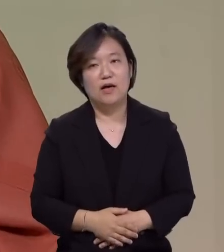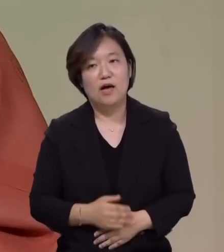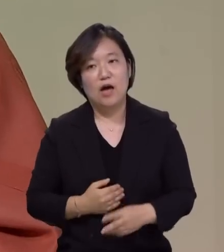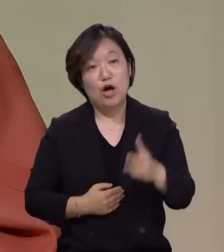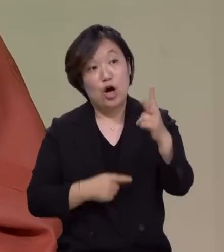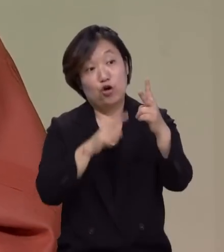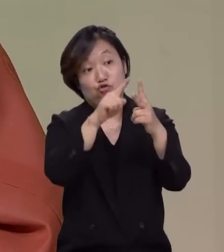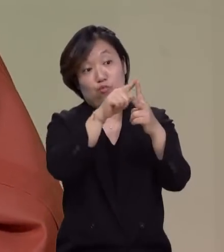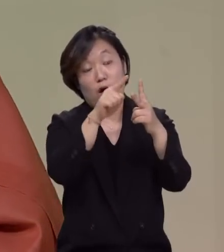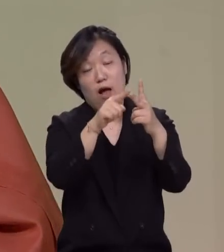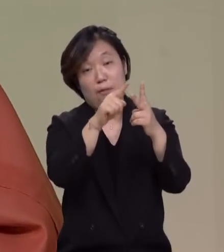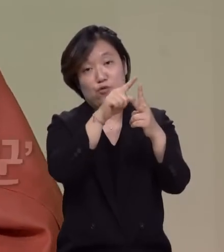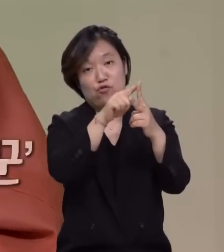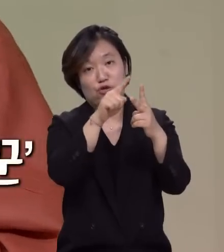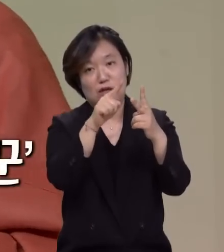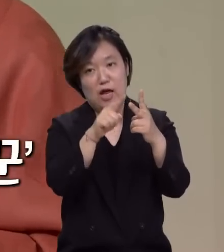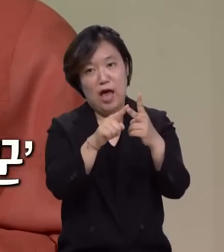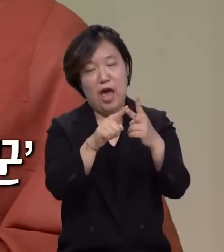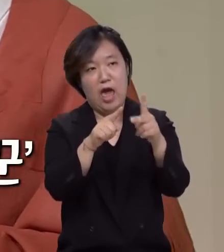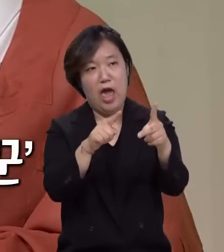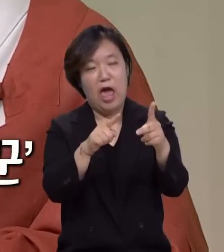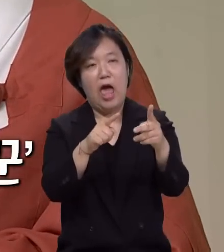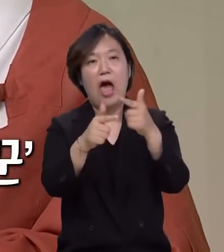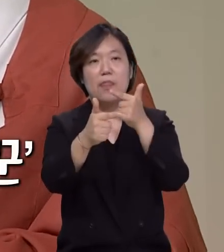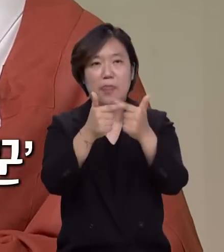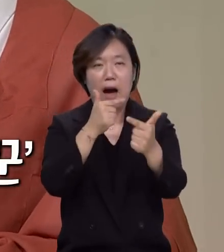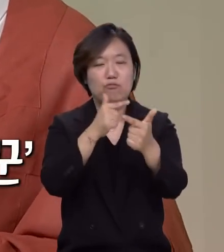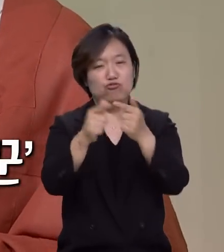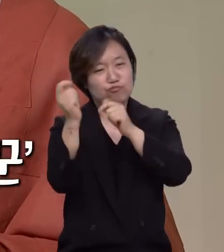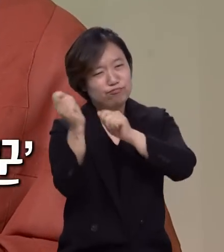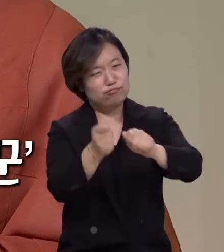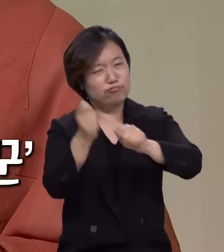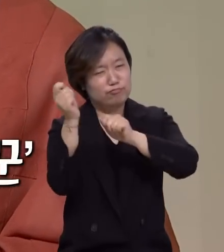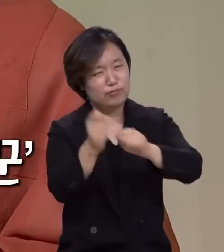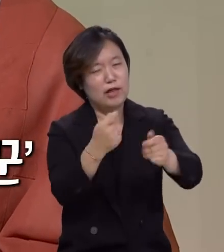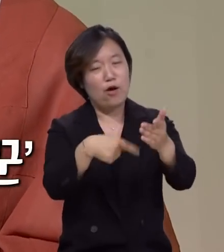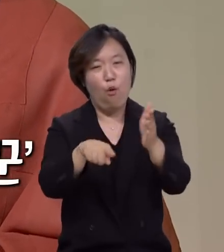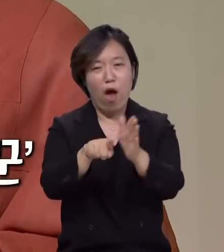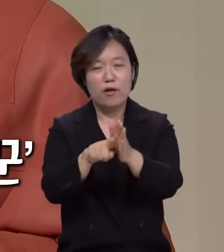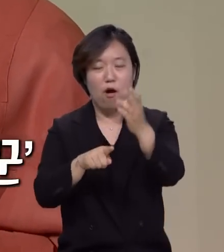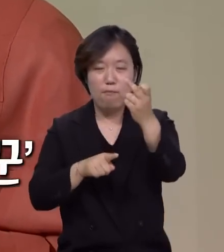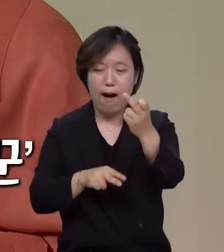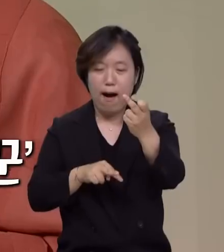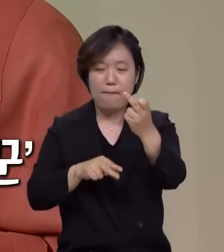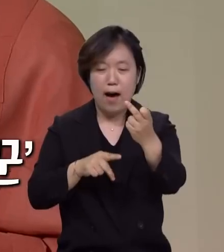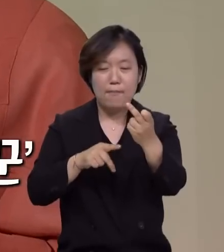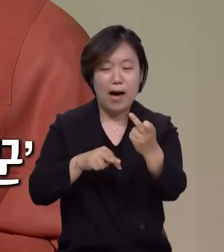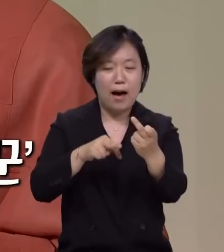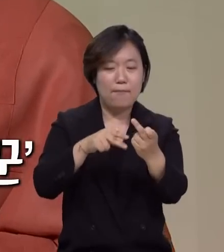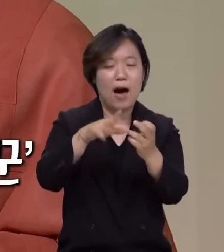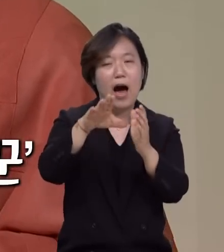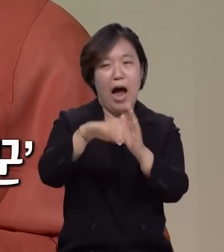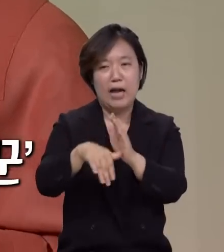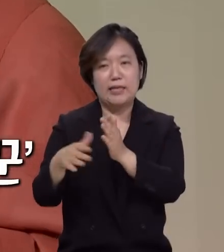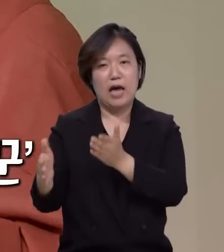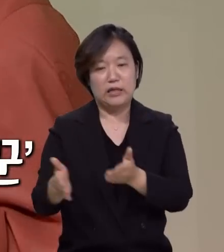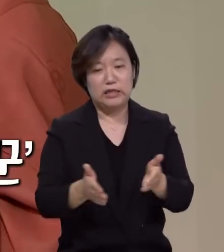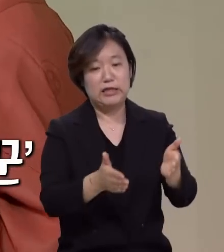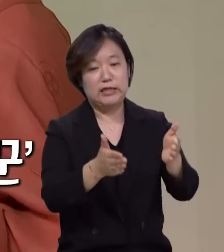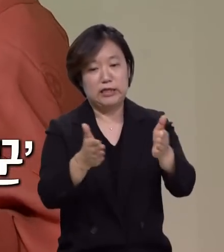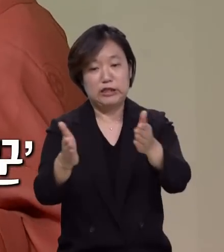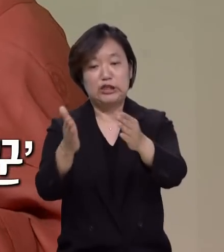나무꾼들이 항상 나무를 하러 하나님의 산에 올라갈 때 그 산길 중간에